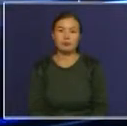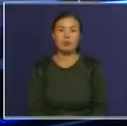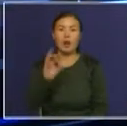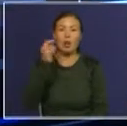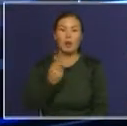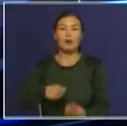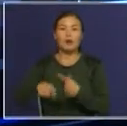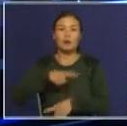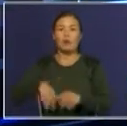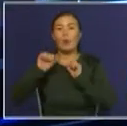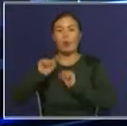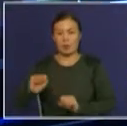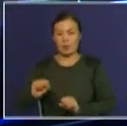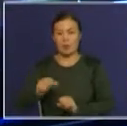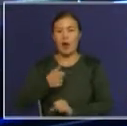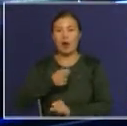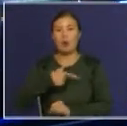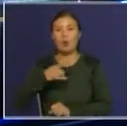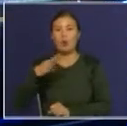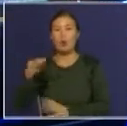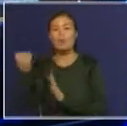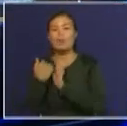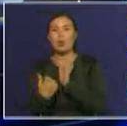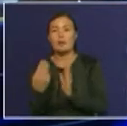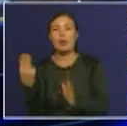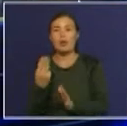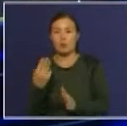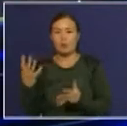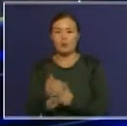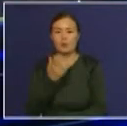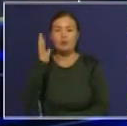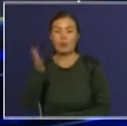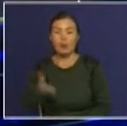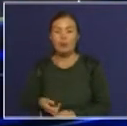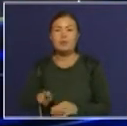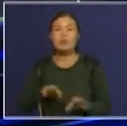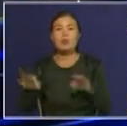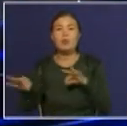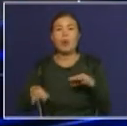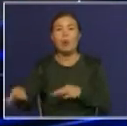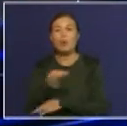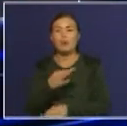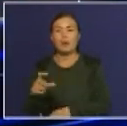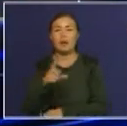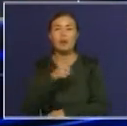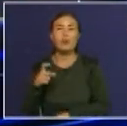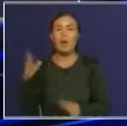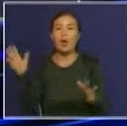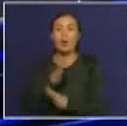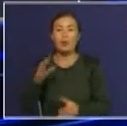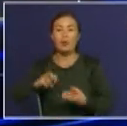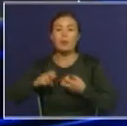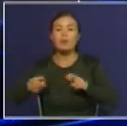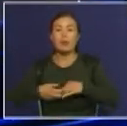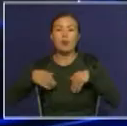Әлеуметтік кәсіпкерлікті қолдайтын жарқыра бағдарламасы енді Ақтауда жүзеге асырылмақ. Бұл жоба облыстағы экономикалық және экологиялық